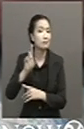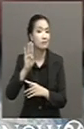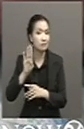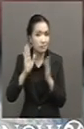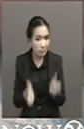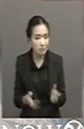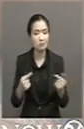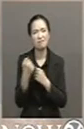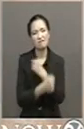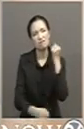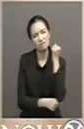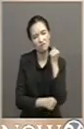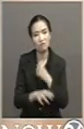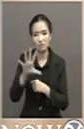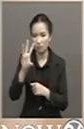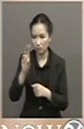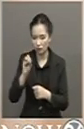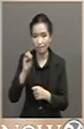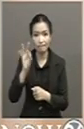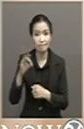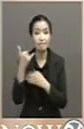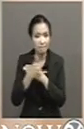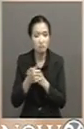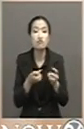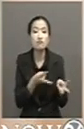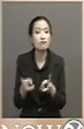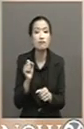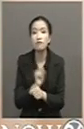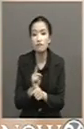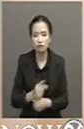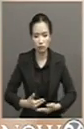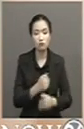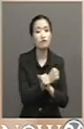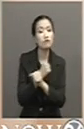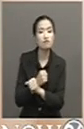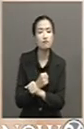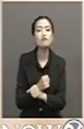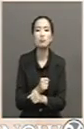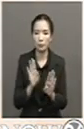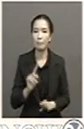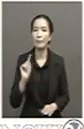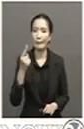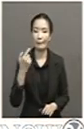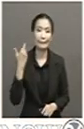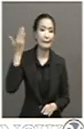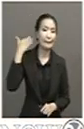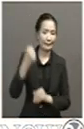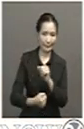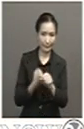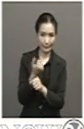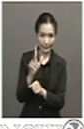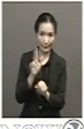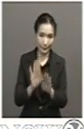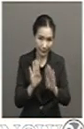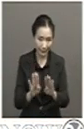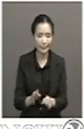ประเทศที่ยากจนที่สุด 69ประเทศใช้วิธีการคุมกำเนิดสมัยใหม่ถ้าเปรียบเทียบกับเมื่อสัก 13ปีที่แล้วก็เพิ่ม